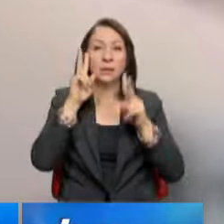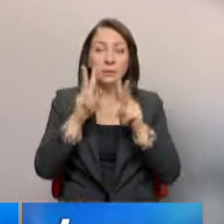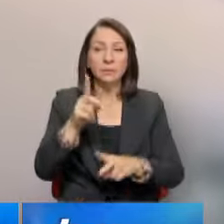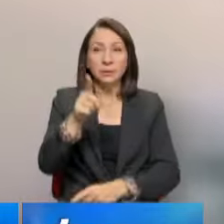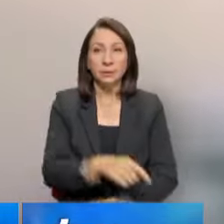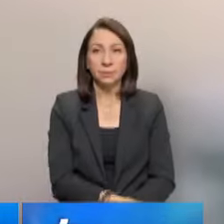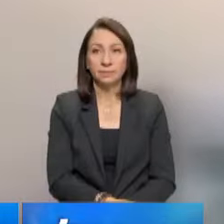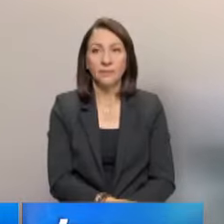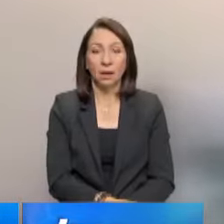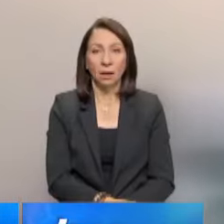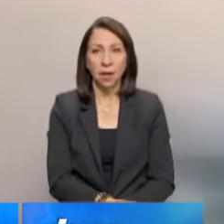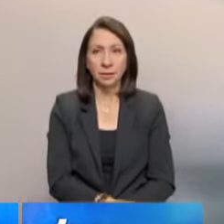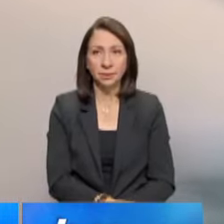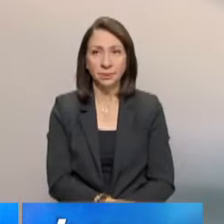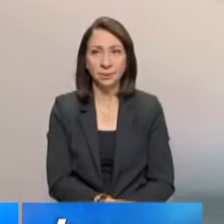yansıdı.